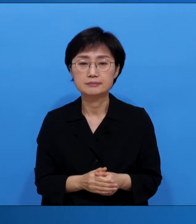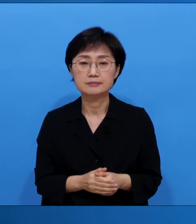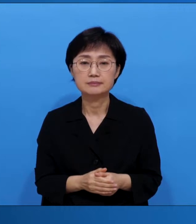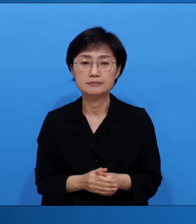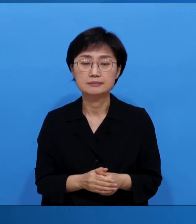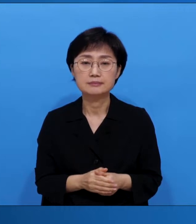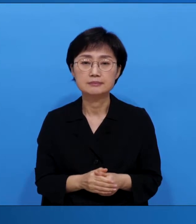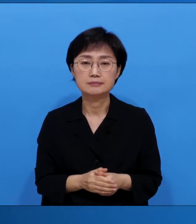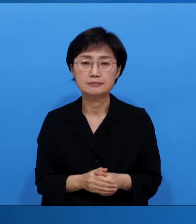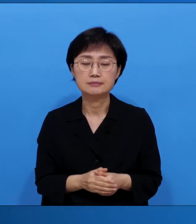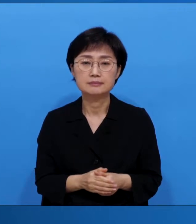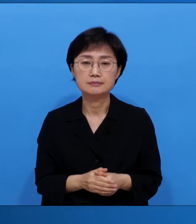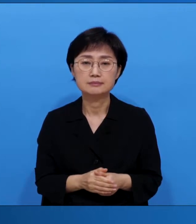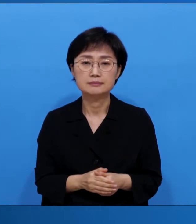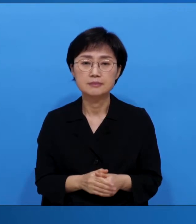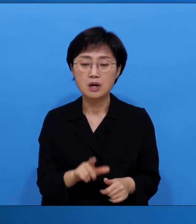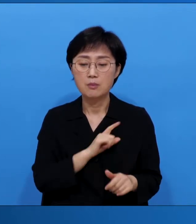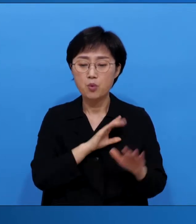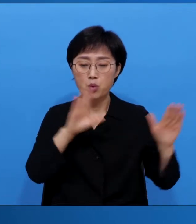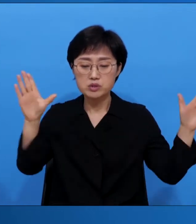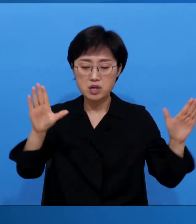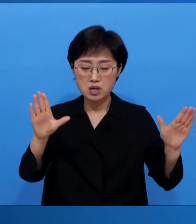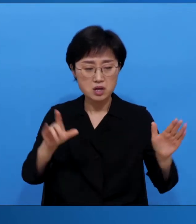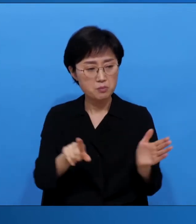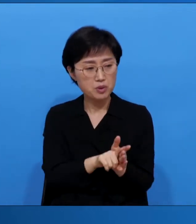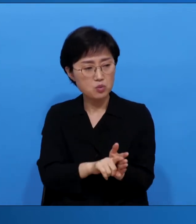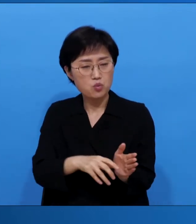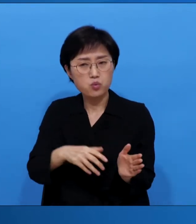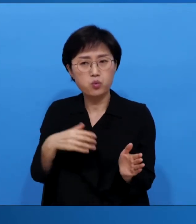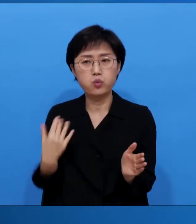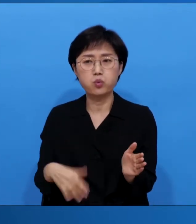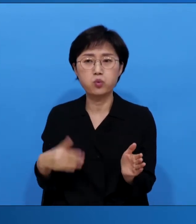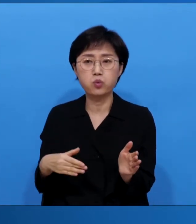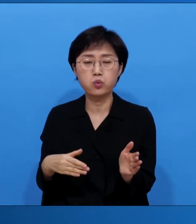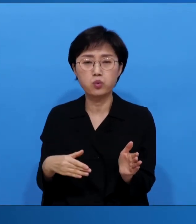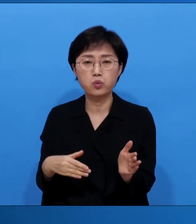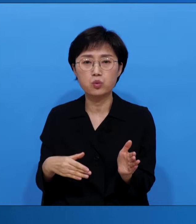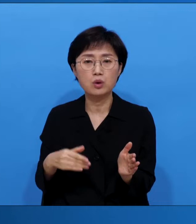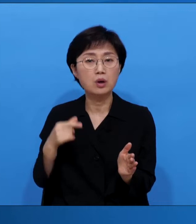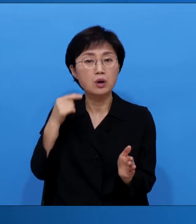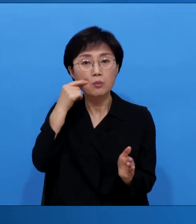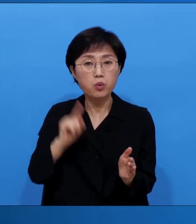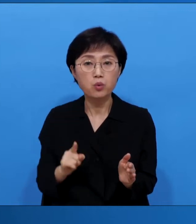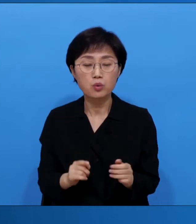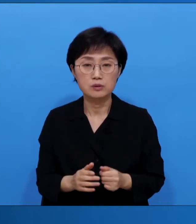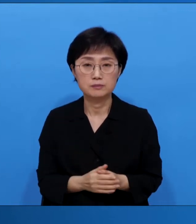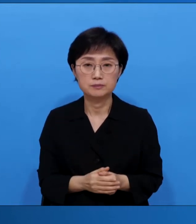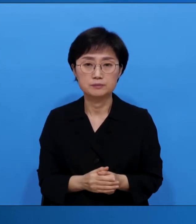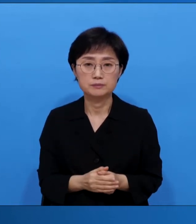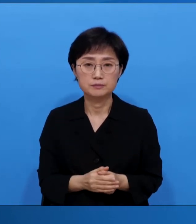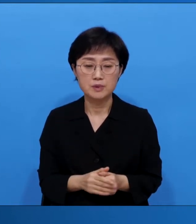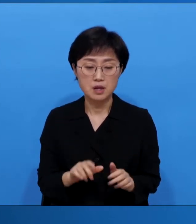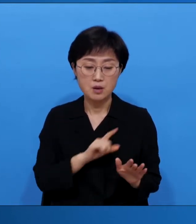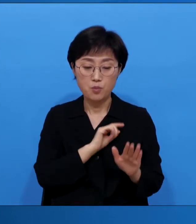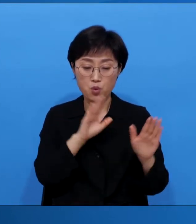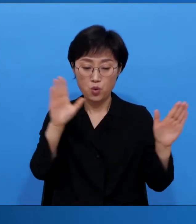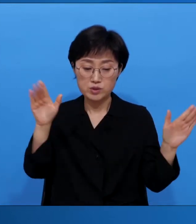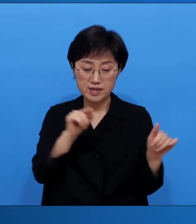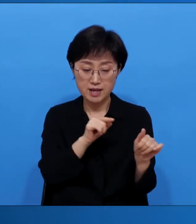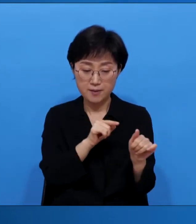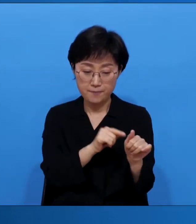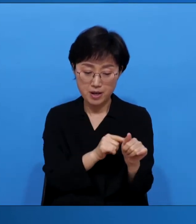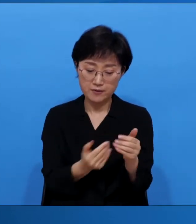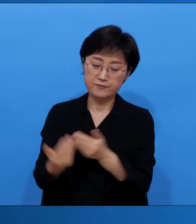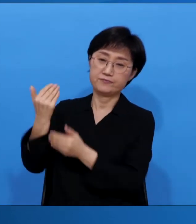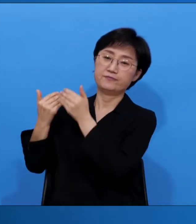Do you know why? 모세가 어떻게 담대히 얘기합니까? How was Moses able to testify so boldly at that 그 time? 앞에